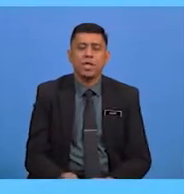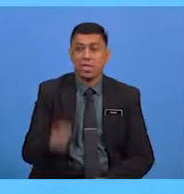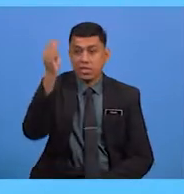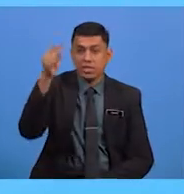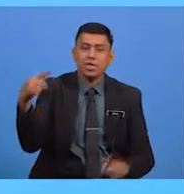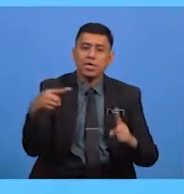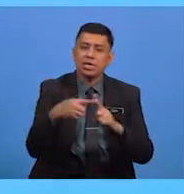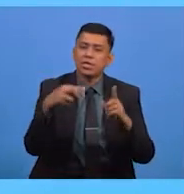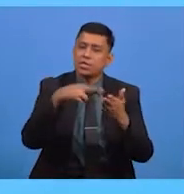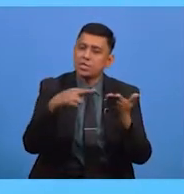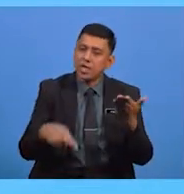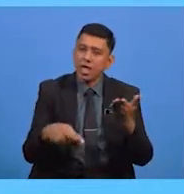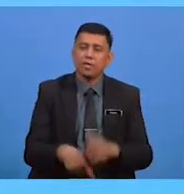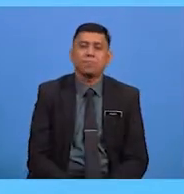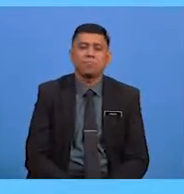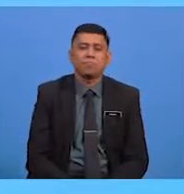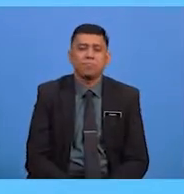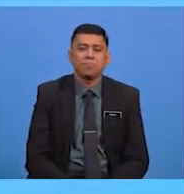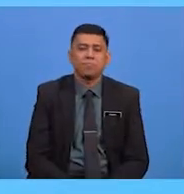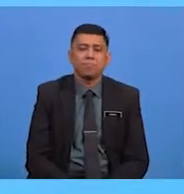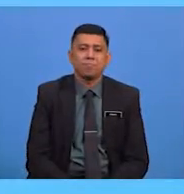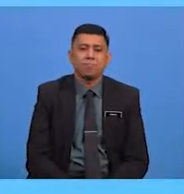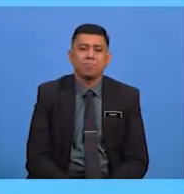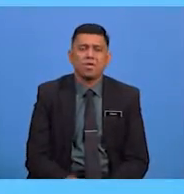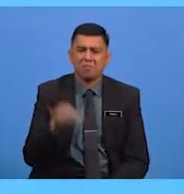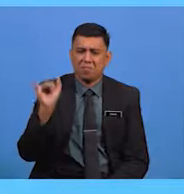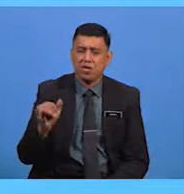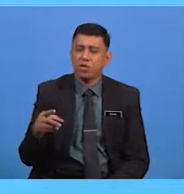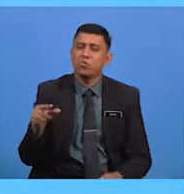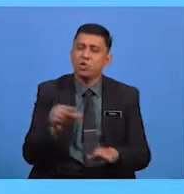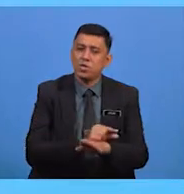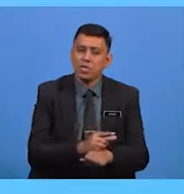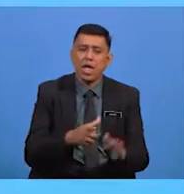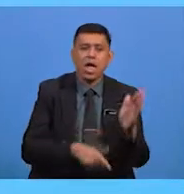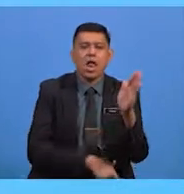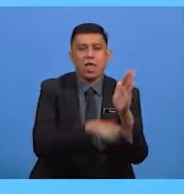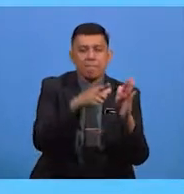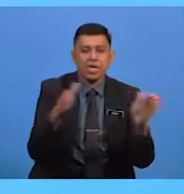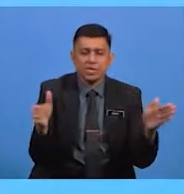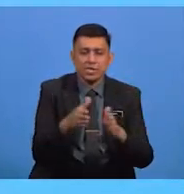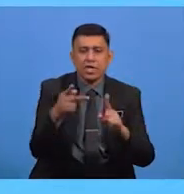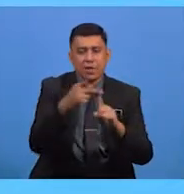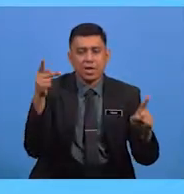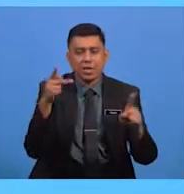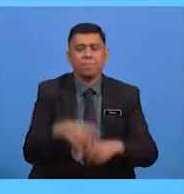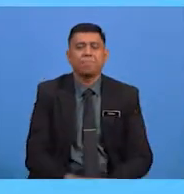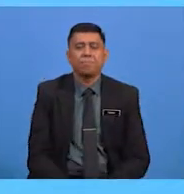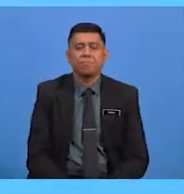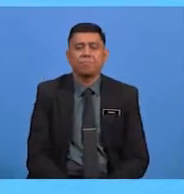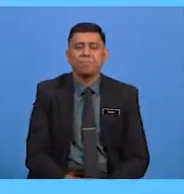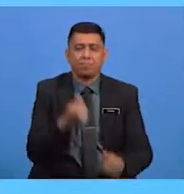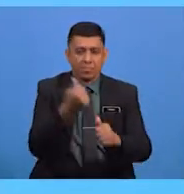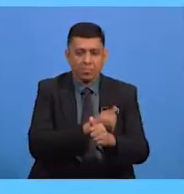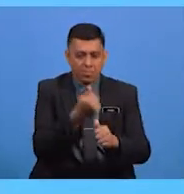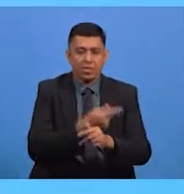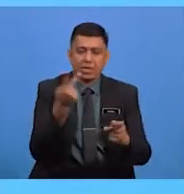ke rendah, maka operator perbandingan yang digunakan ialah lebih kecil daripada. Dan setiap